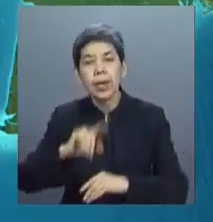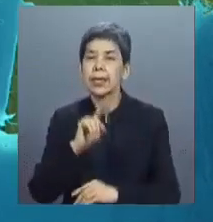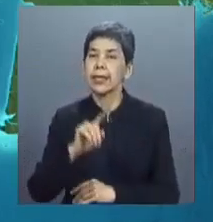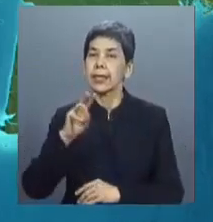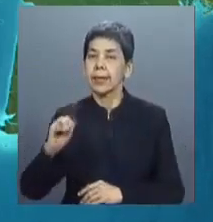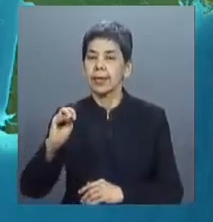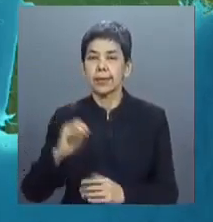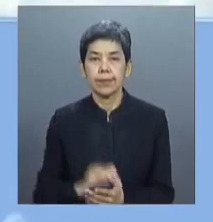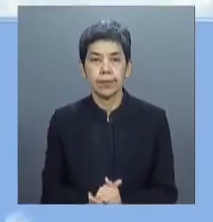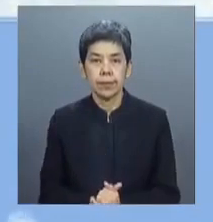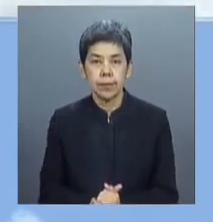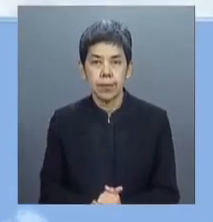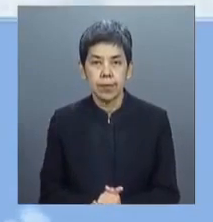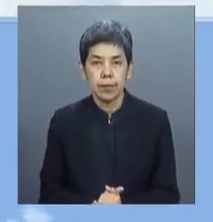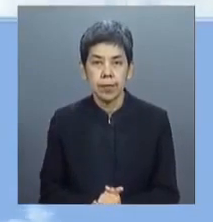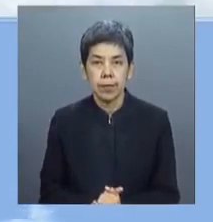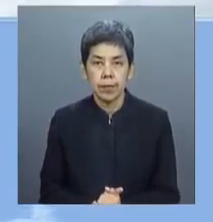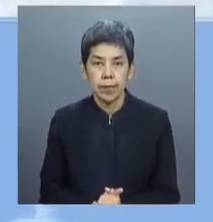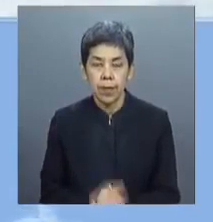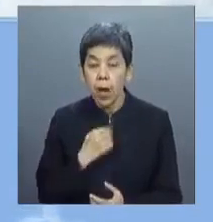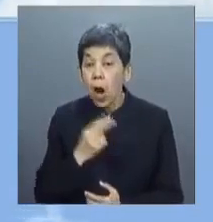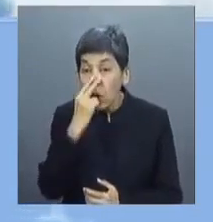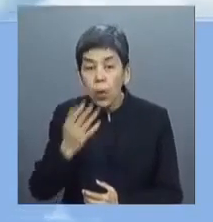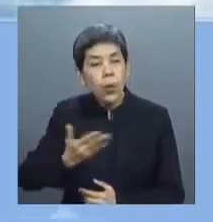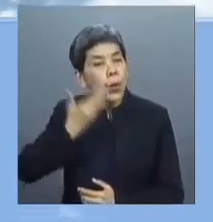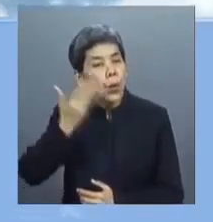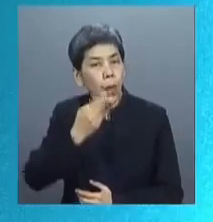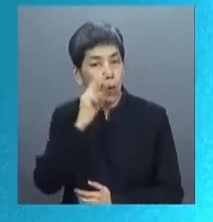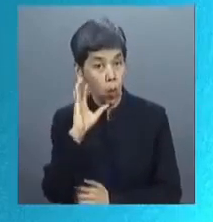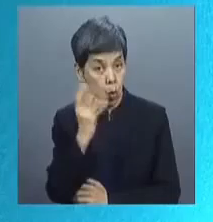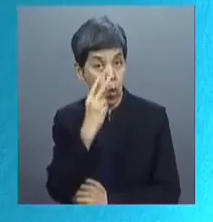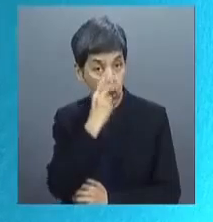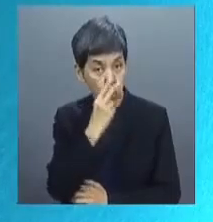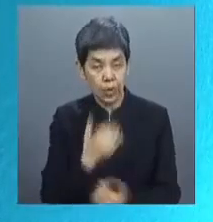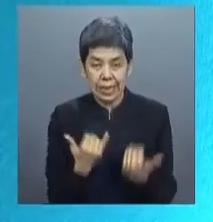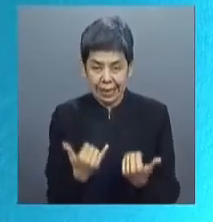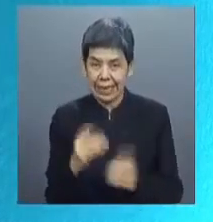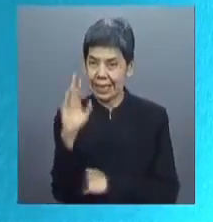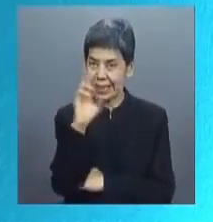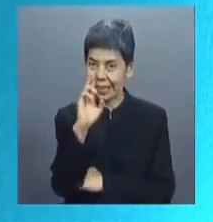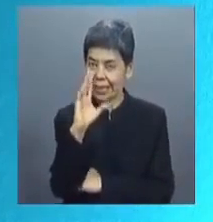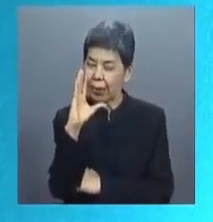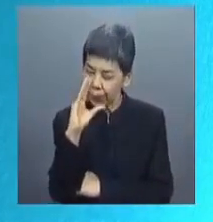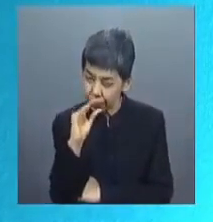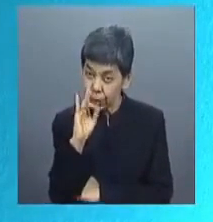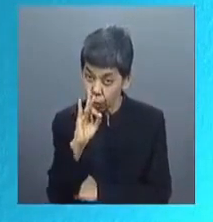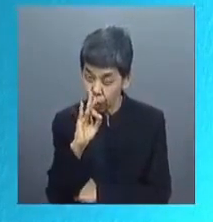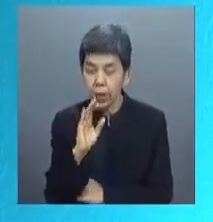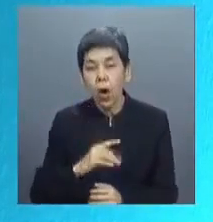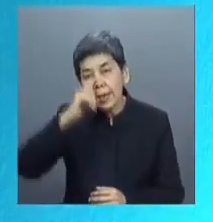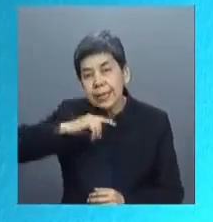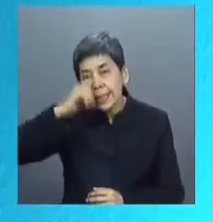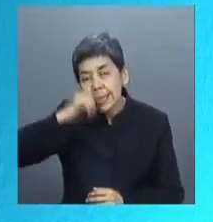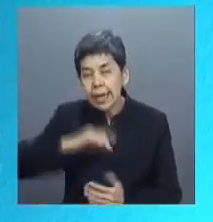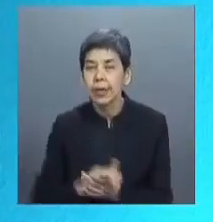1เมตร ทิ้งท้ายเราจะไปตรวจสอบสภาพอากาศรอบโลกกันนะคะช่วงเวลาเที่ยงถึง2ทุ่มคืนนี้ตามเวลาในประเทศไ